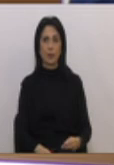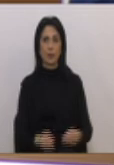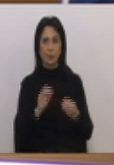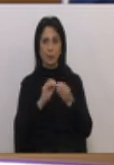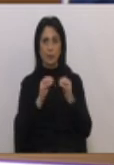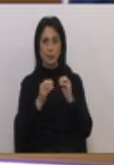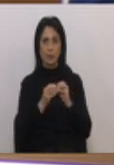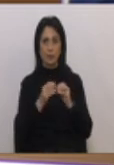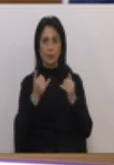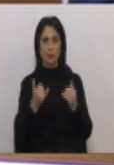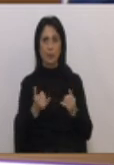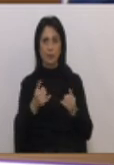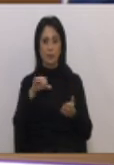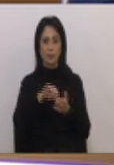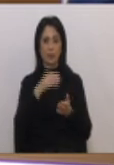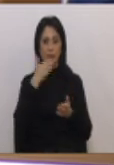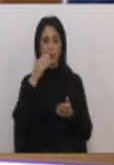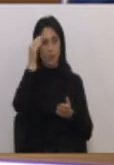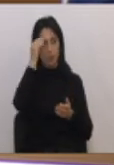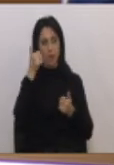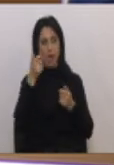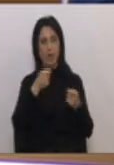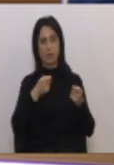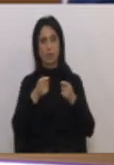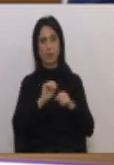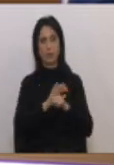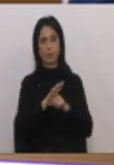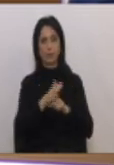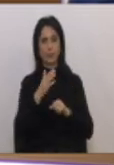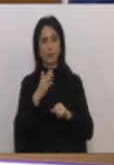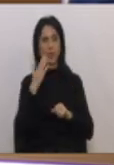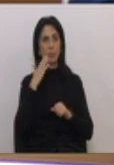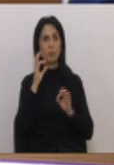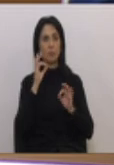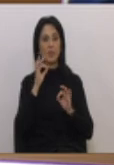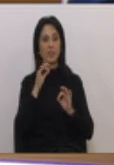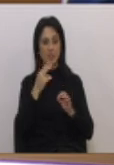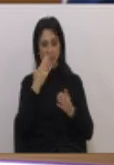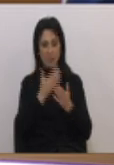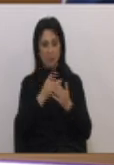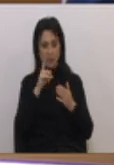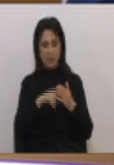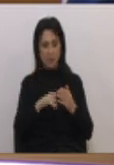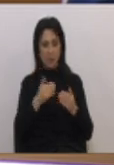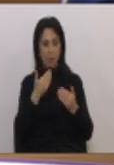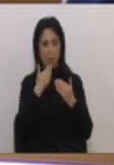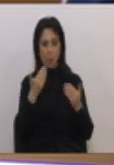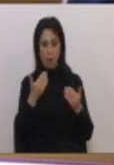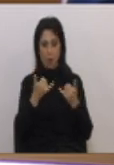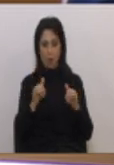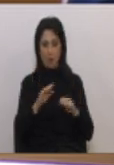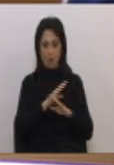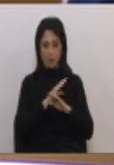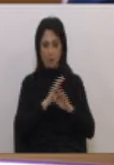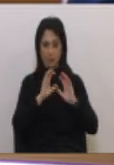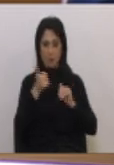პრობლემა და დღეს გამოდიოდნენ და თითქოს კარგად მართეთო COVID-ი, ნუ ფიციმწავს ბოლო მაკვირვებს სოფლიოში გარდაცვალების